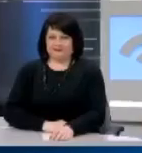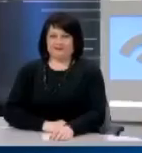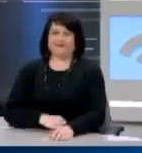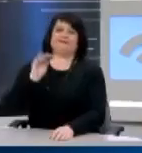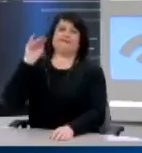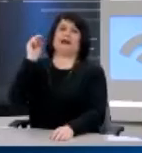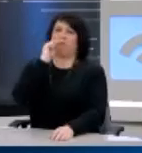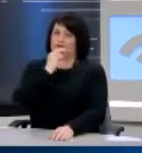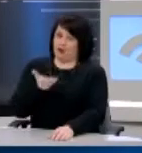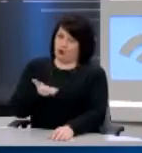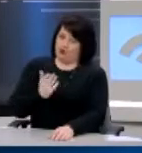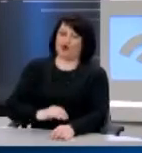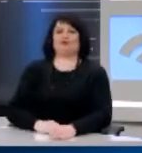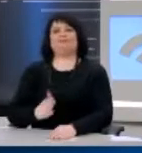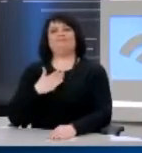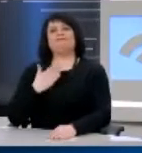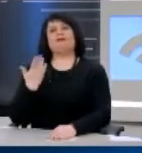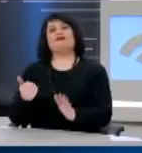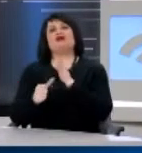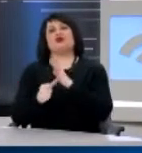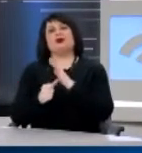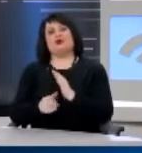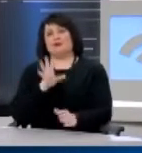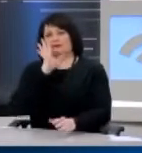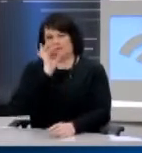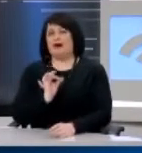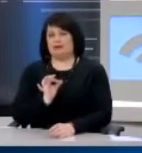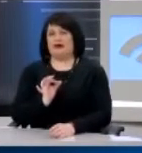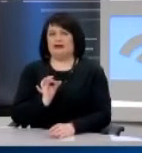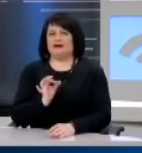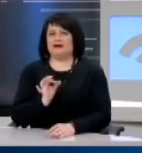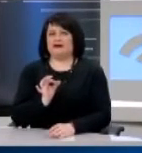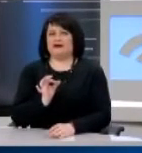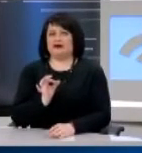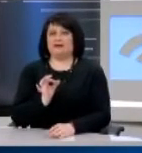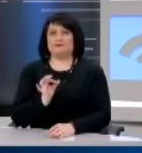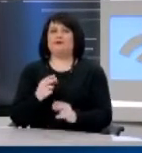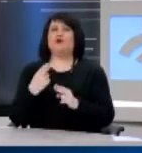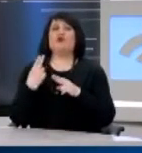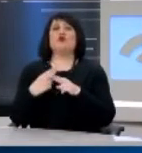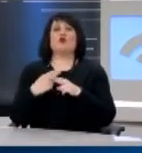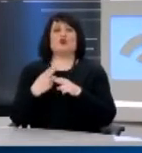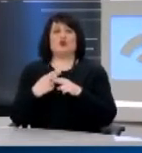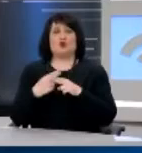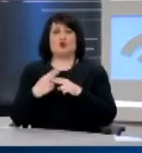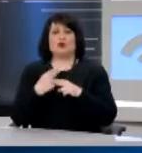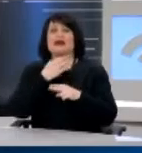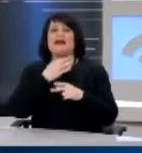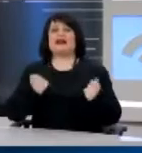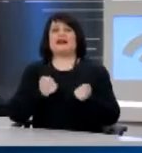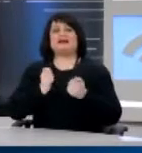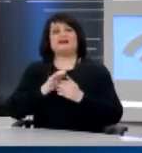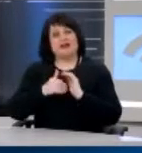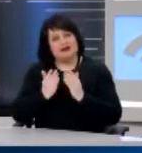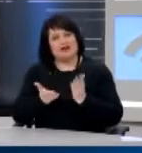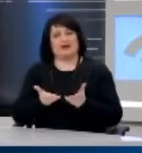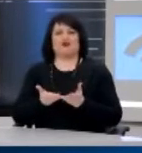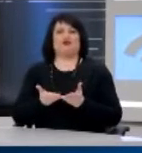Ευχαριστώ κύριε Πρόεδρε. Πράγματι είναι μια εξαιρετικά χρήσιμη,